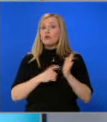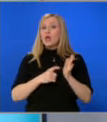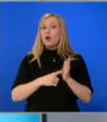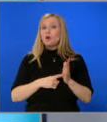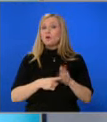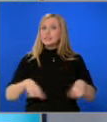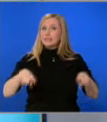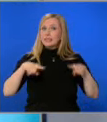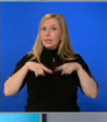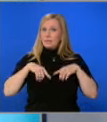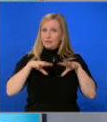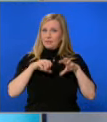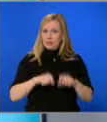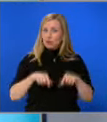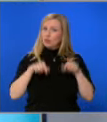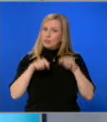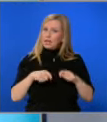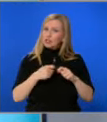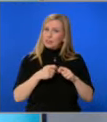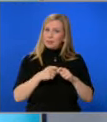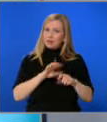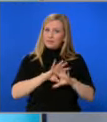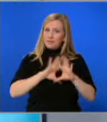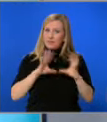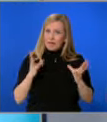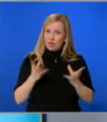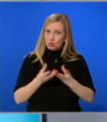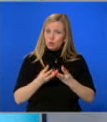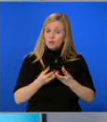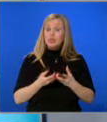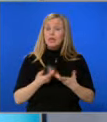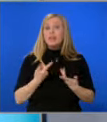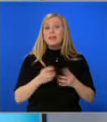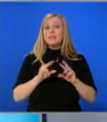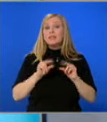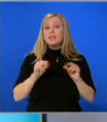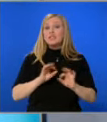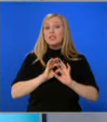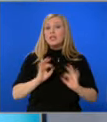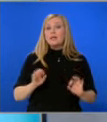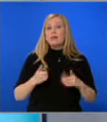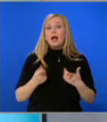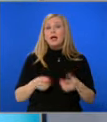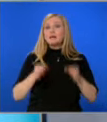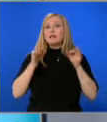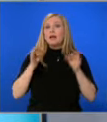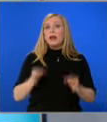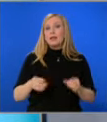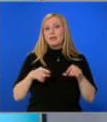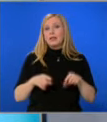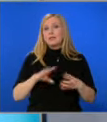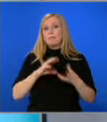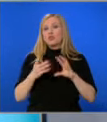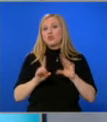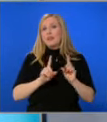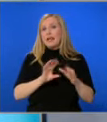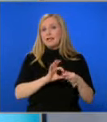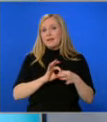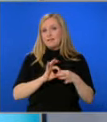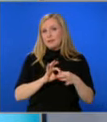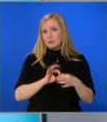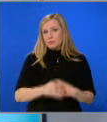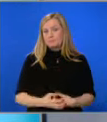който сега ще се разработва в цялост, предстои да се каже ясно как се гарантира тая политическа неутралност и независимост. Ще